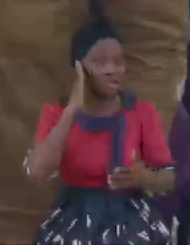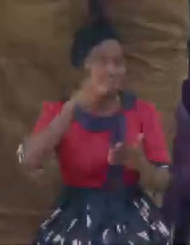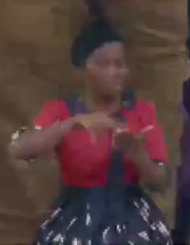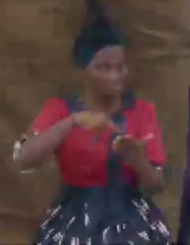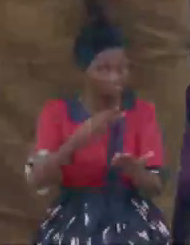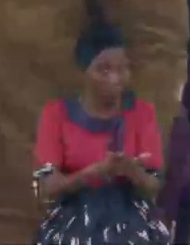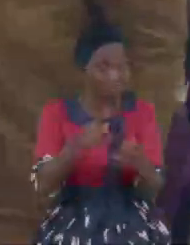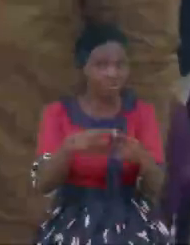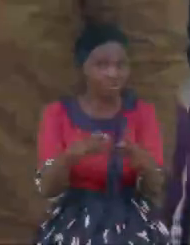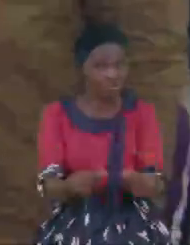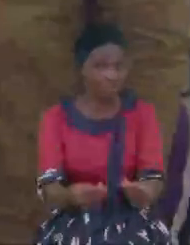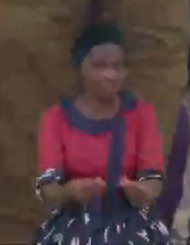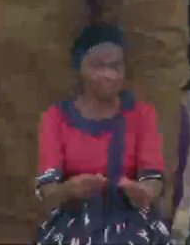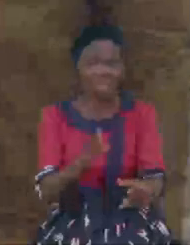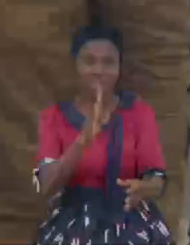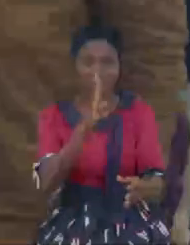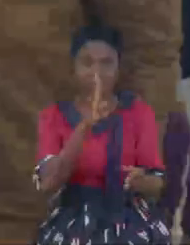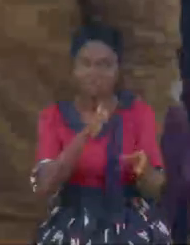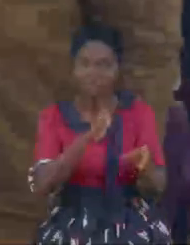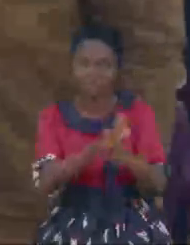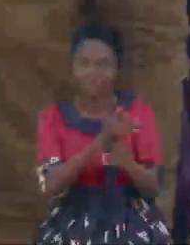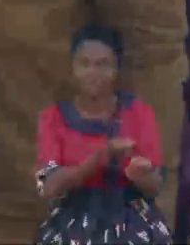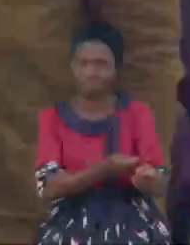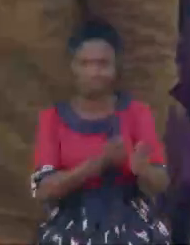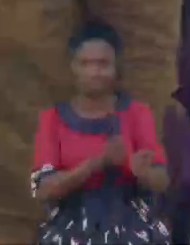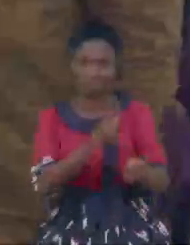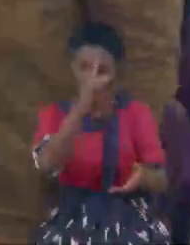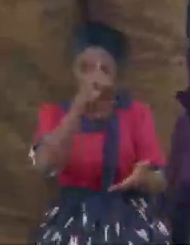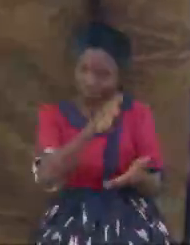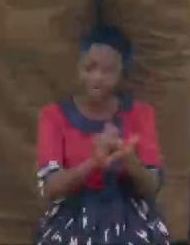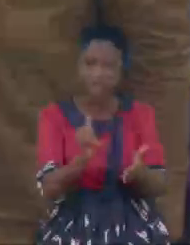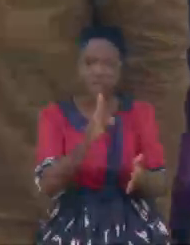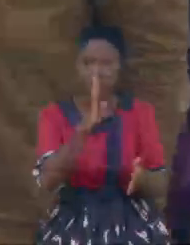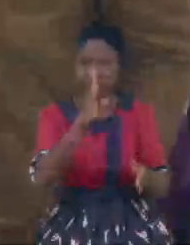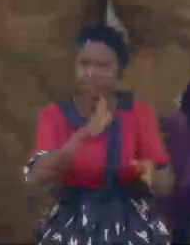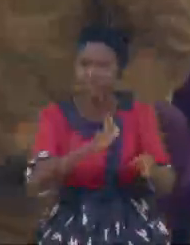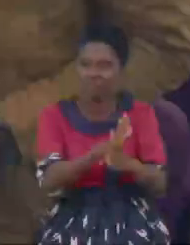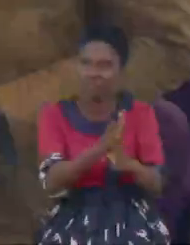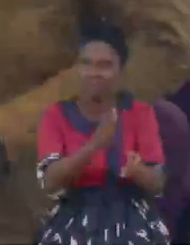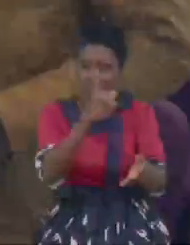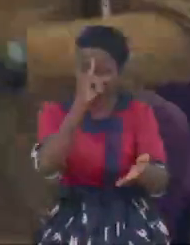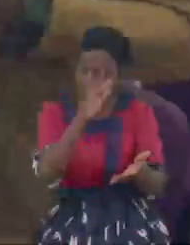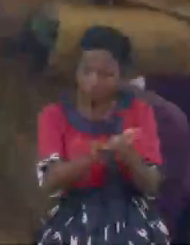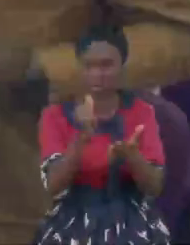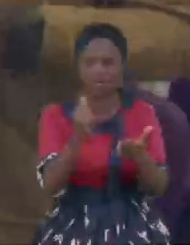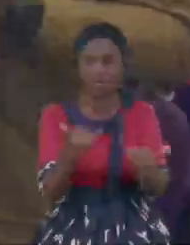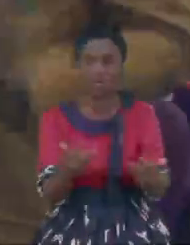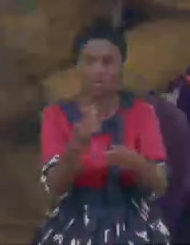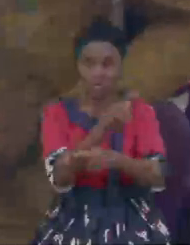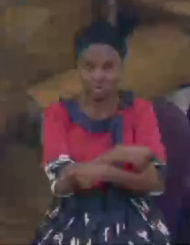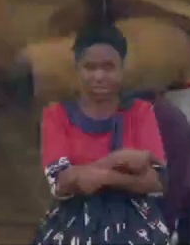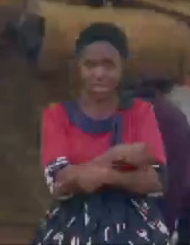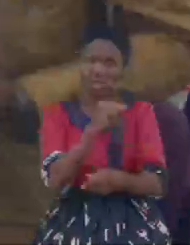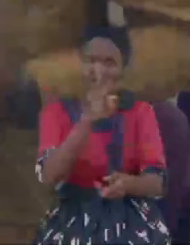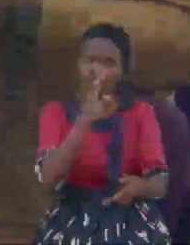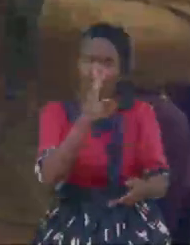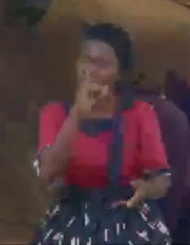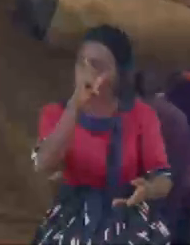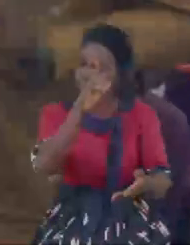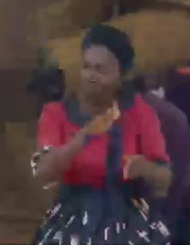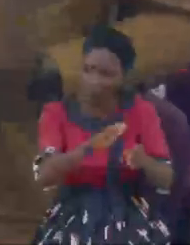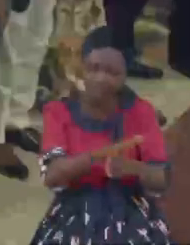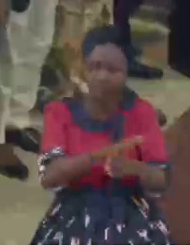ne tombe à terre. Il faut avoir la pleine conviction ce jour. Il faut avoir la pleine conviction ce jour. Il faut avoir